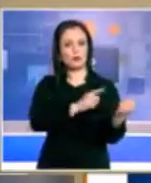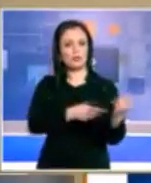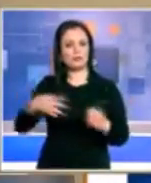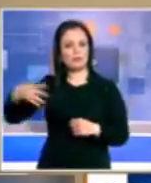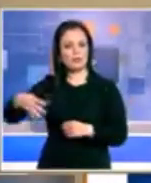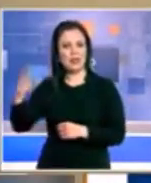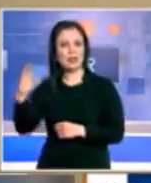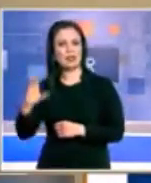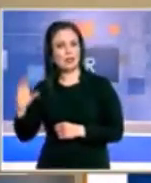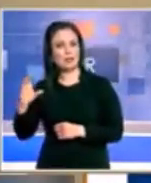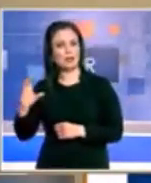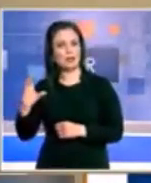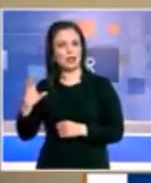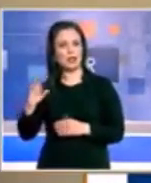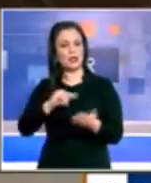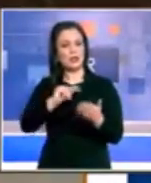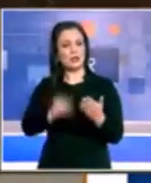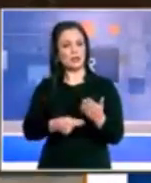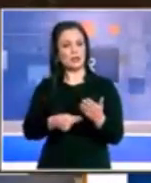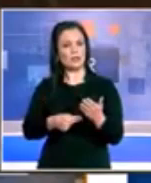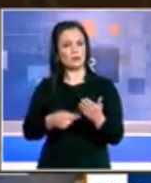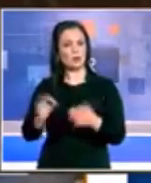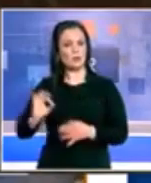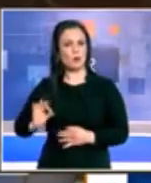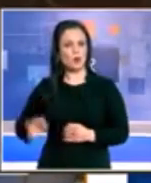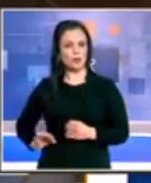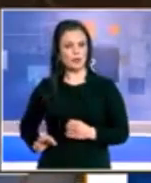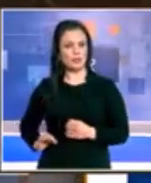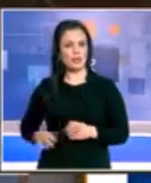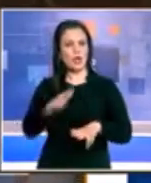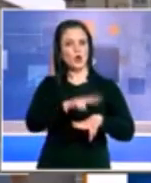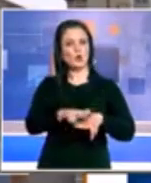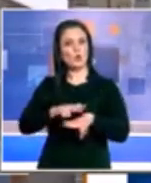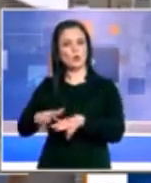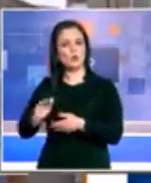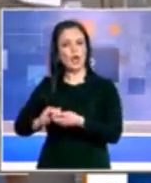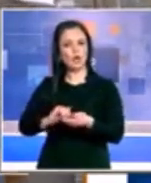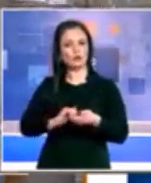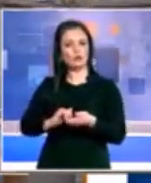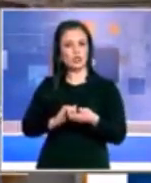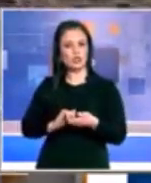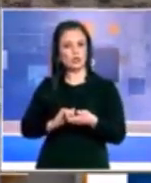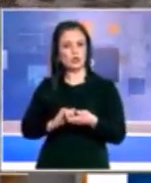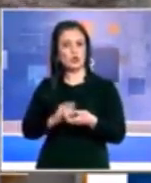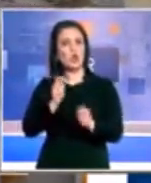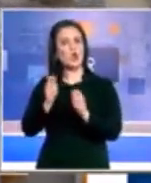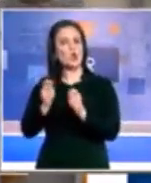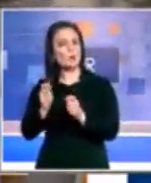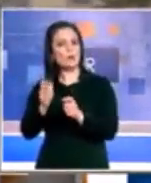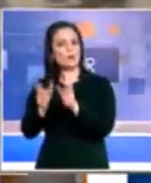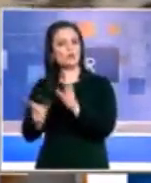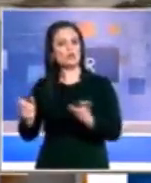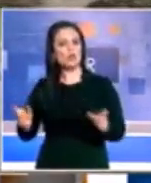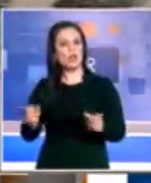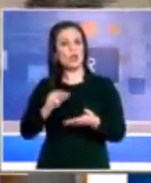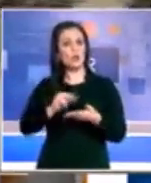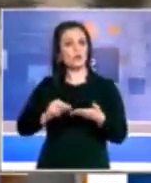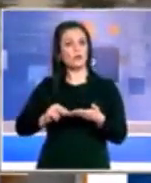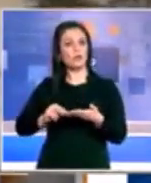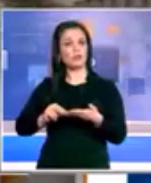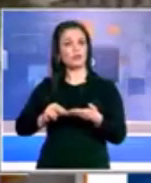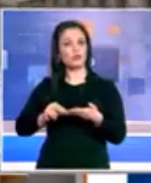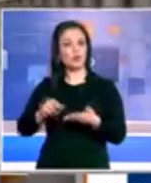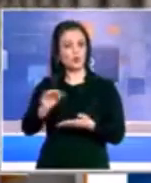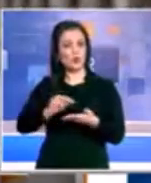Campanaro e sottoscritto dalle forze di polizia dai comuni dalle associazioni dei commercianti dall'ufficio scolastico regionale